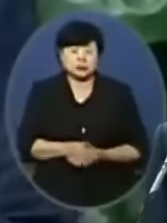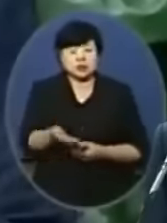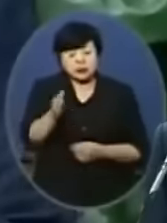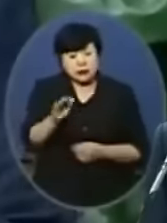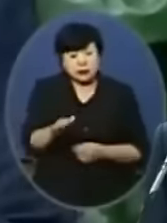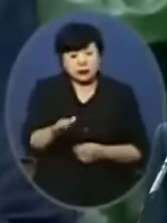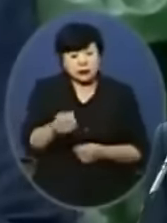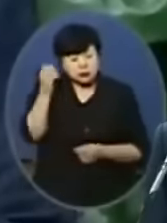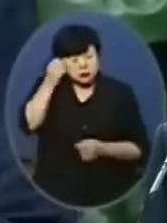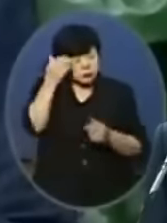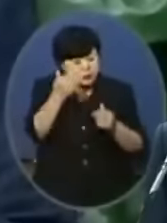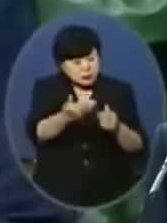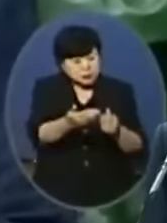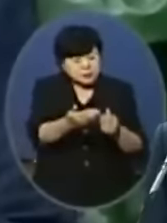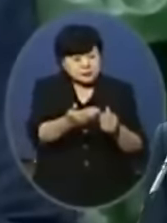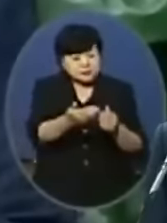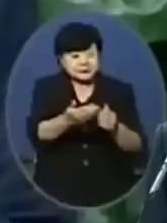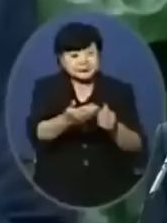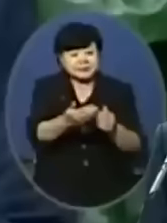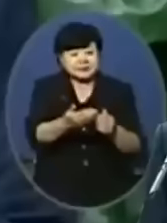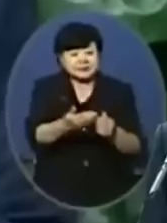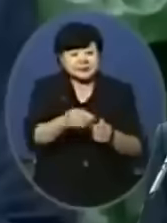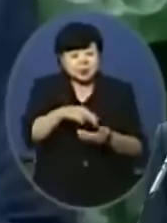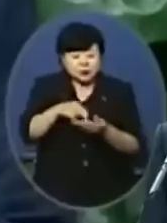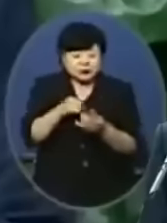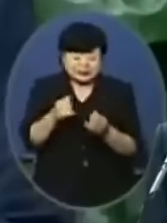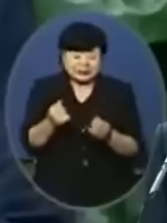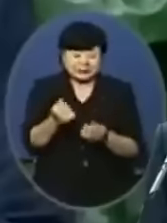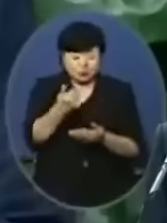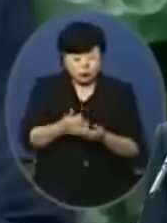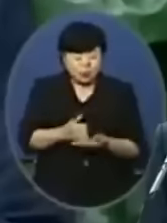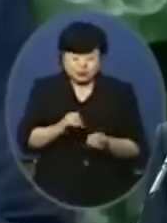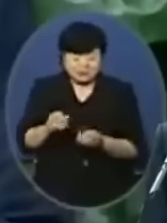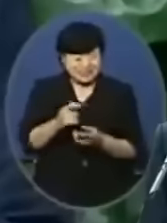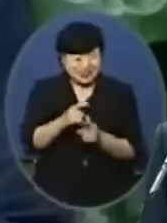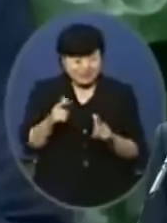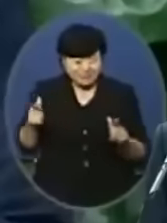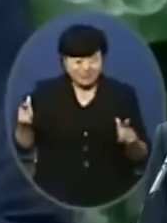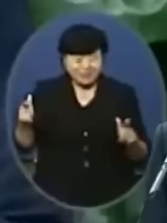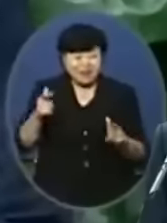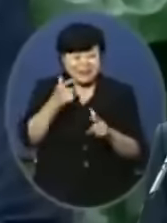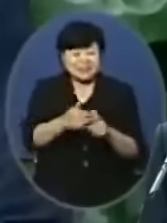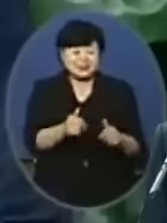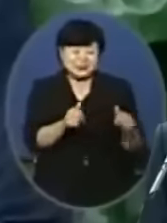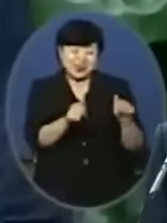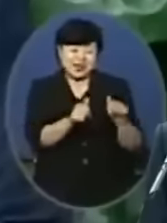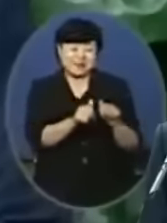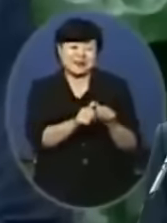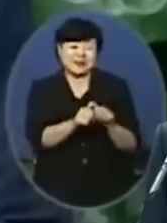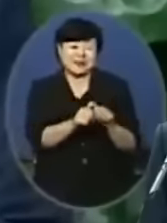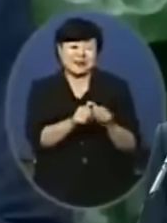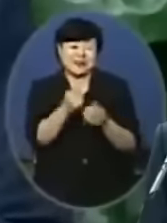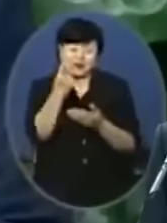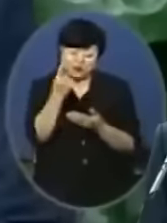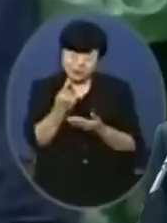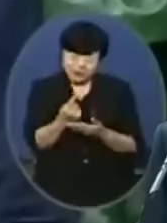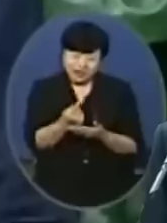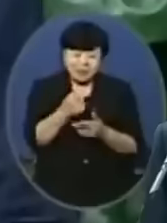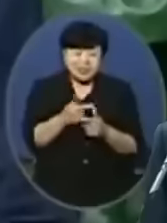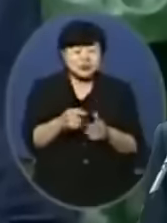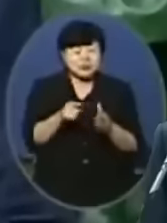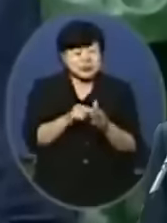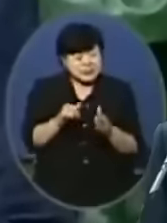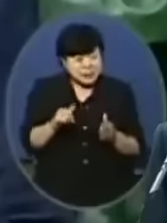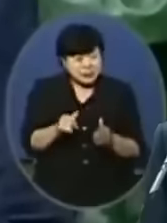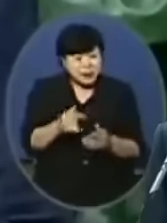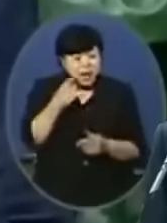그런데 성령은 고독한 사람을 고아와 같이 버려놓지 않고 예수님과 함께 오리라고 말하는 것입니다. 예수 믿는